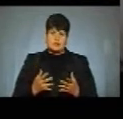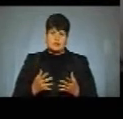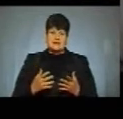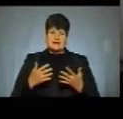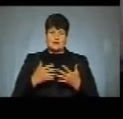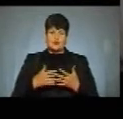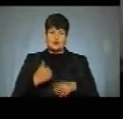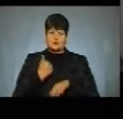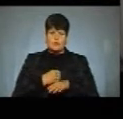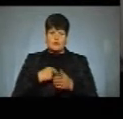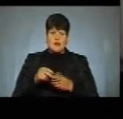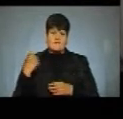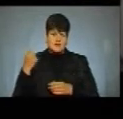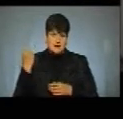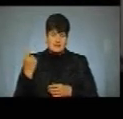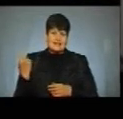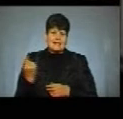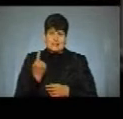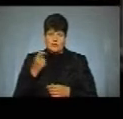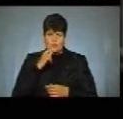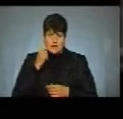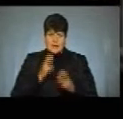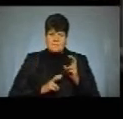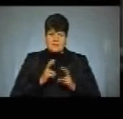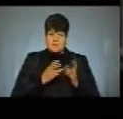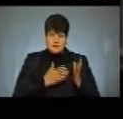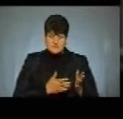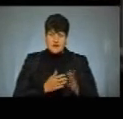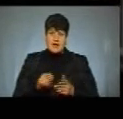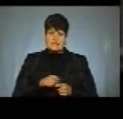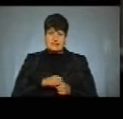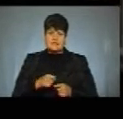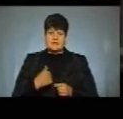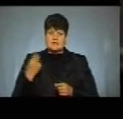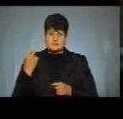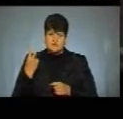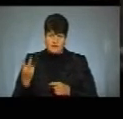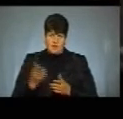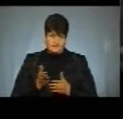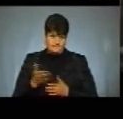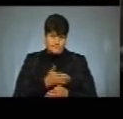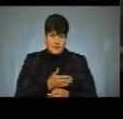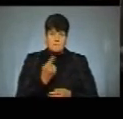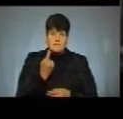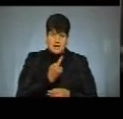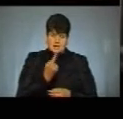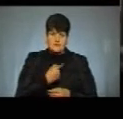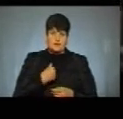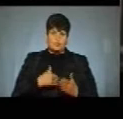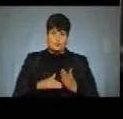купуємо в Харкові на єдиному українському підприємстві, а тканина у нас два джерела. Перше, цього року нам дуже